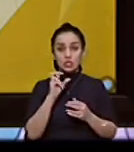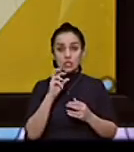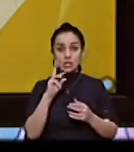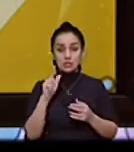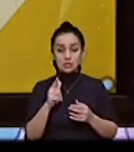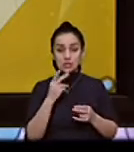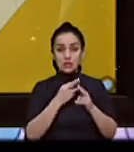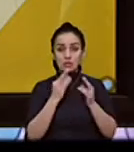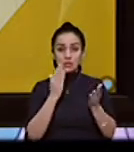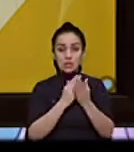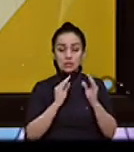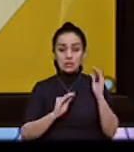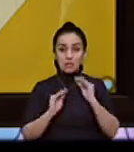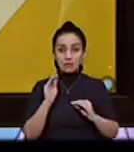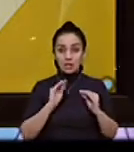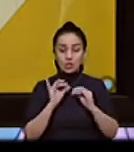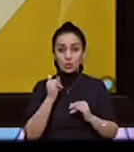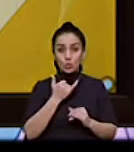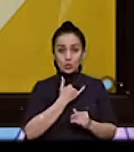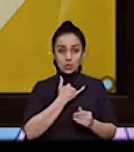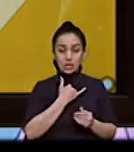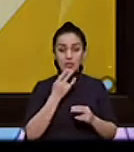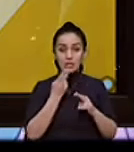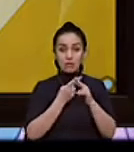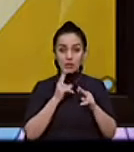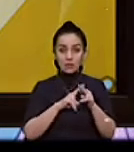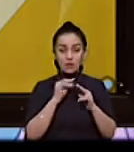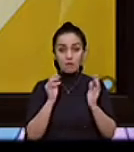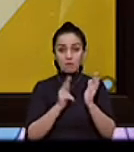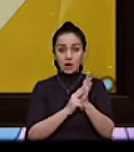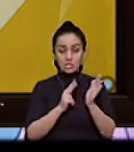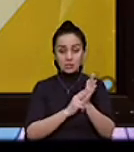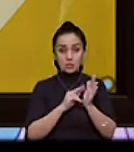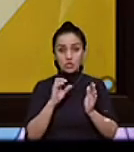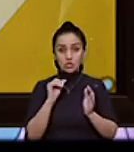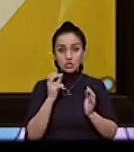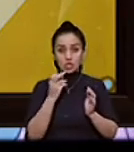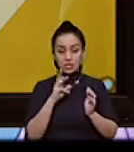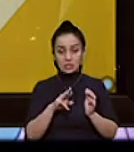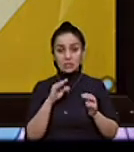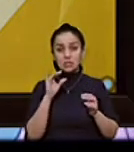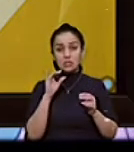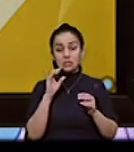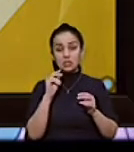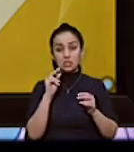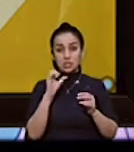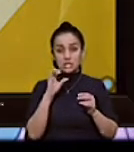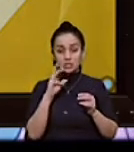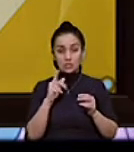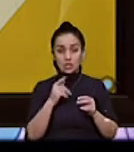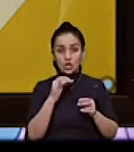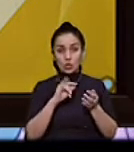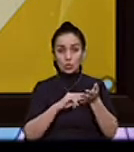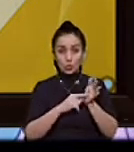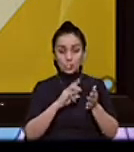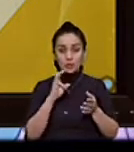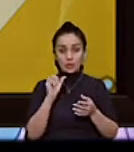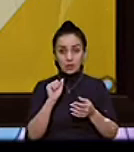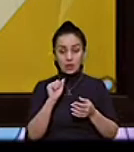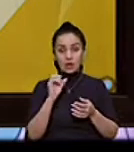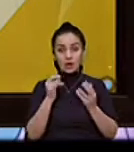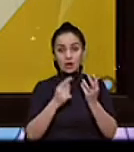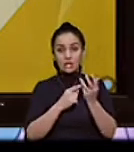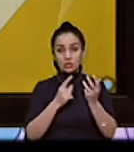какую часть составляет у нас это 8-я часть и умножить